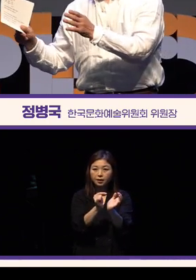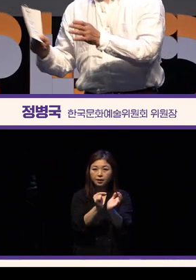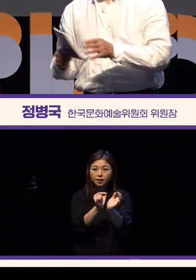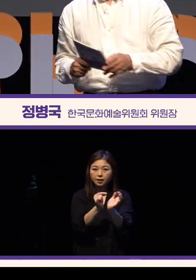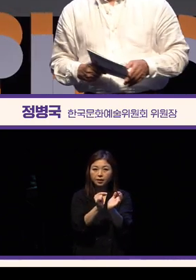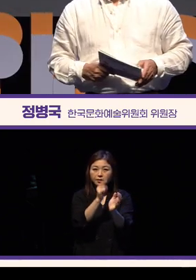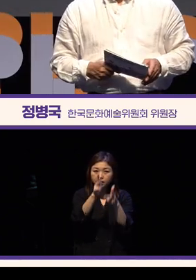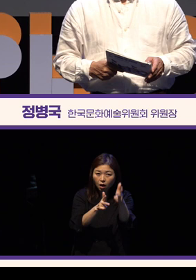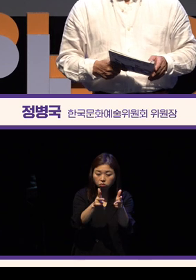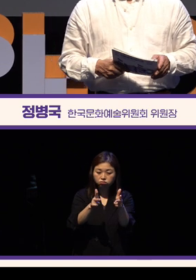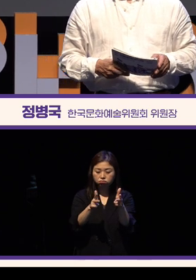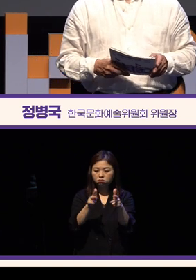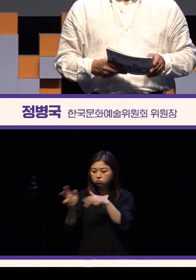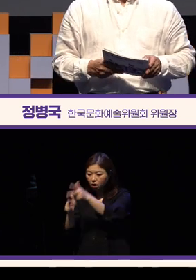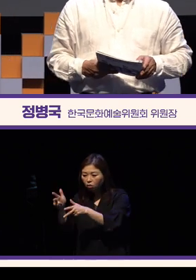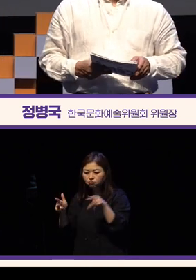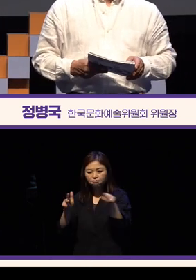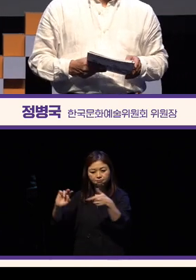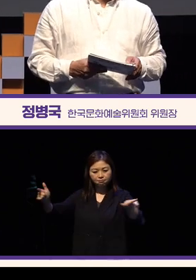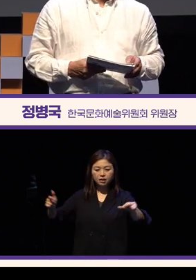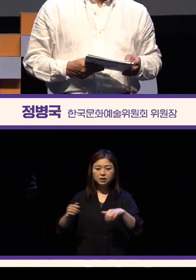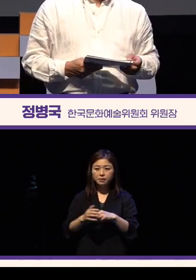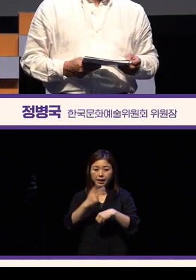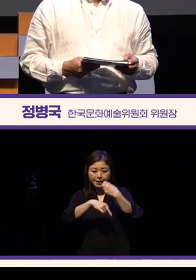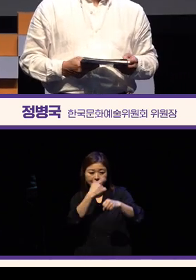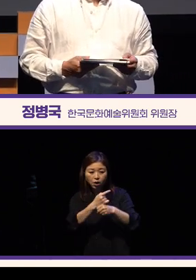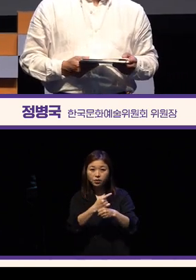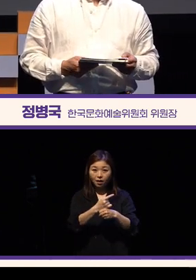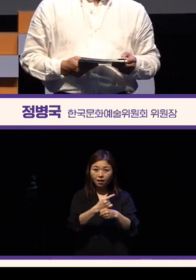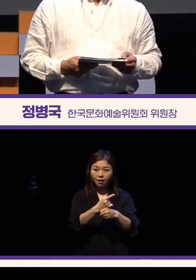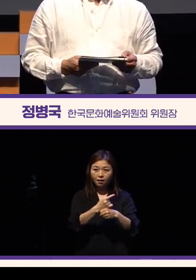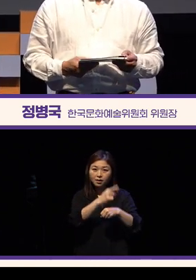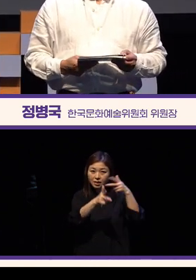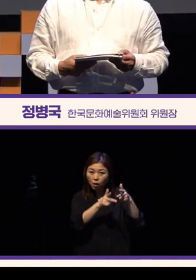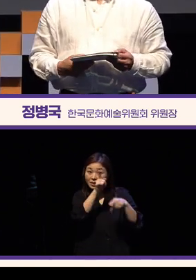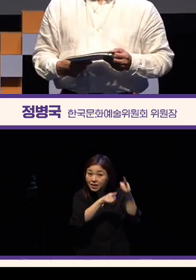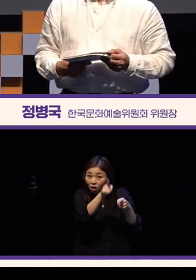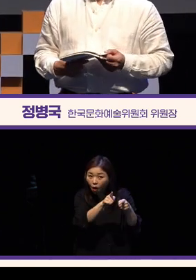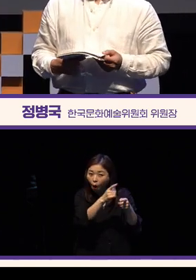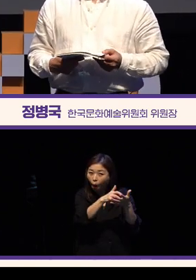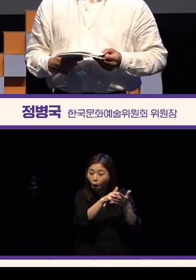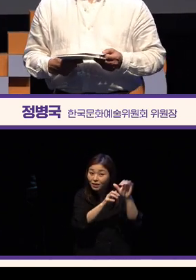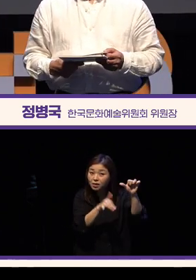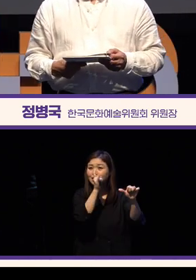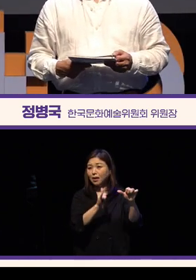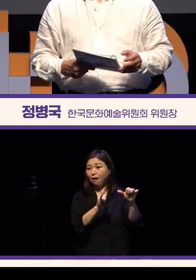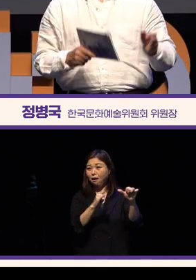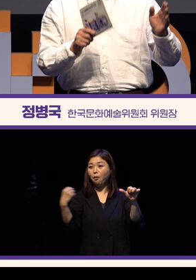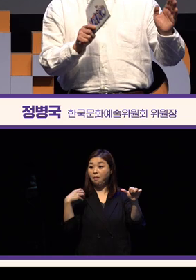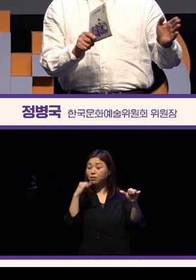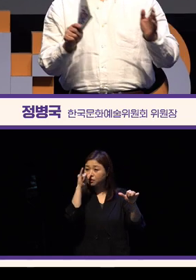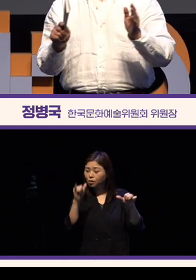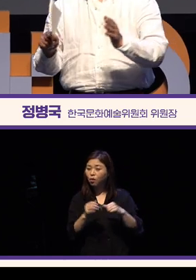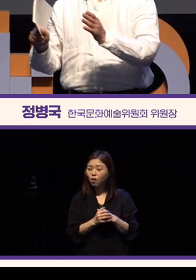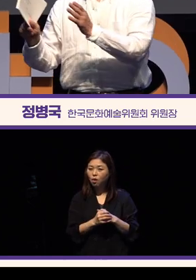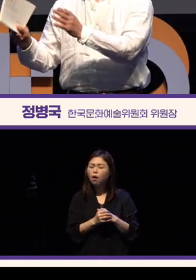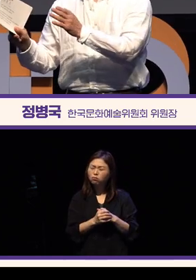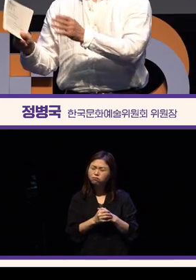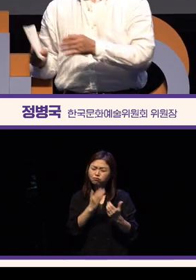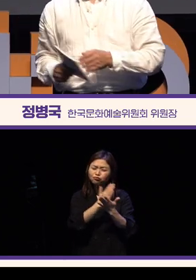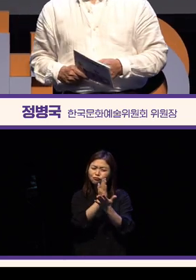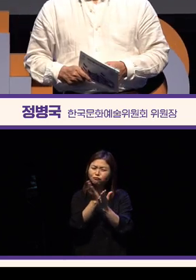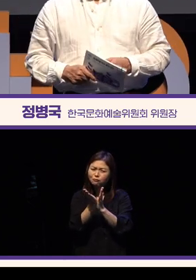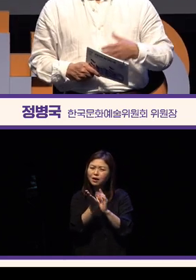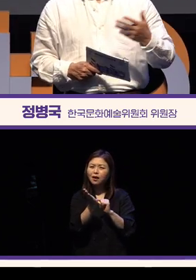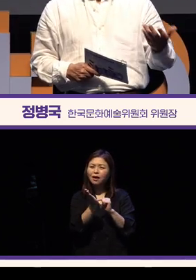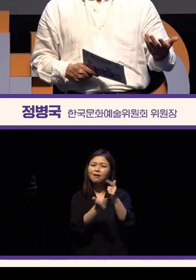사업은 다르지만 1년에 뭐 5개까지 하는 데가 있더라 이런 지적들을 해요. 그것은 뭐 분야가 다른